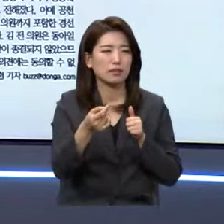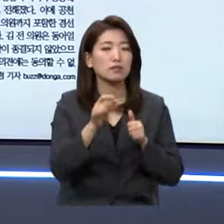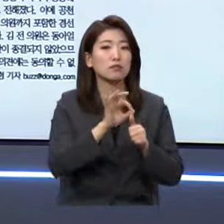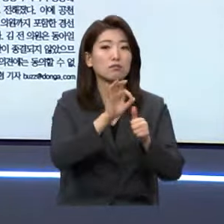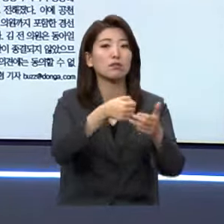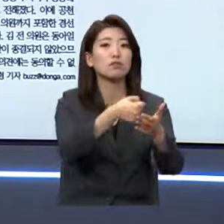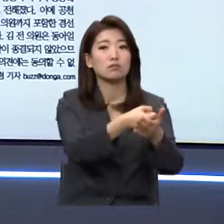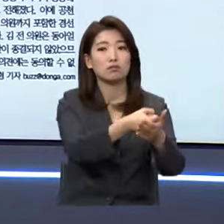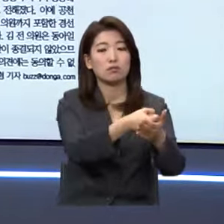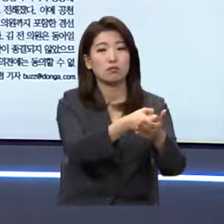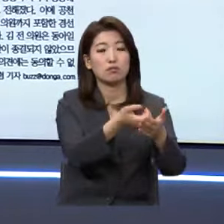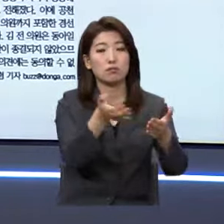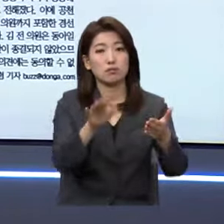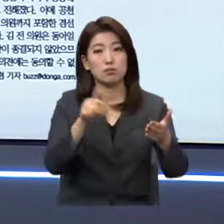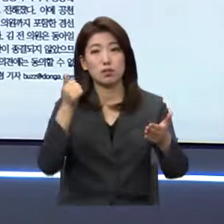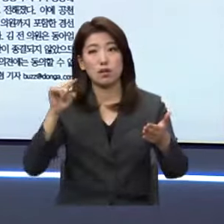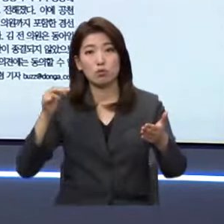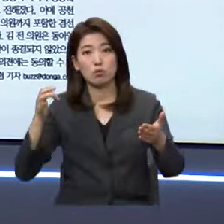걸었다